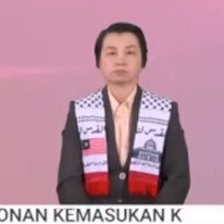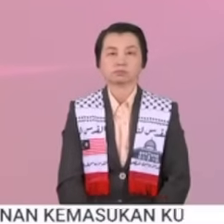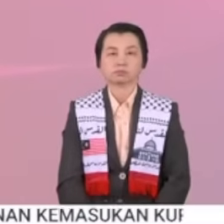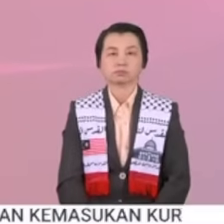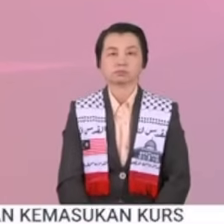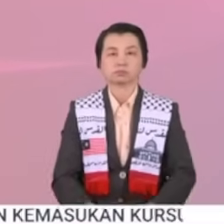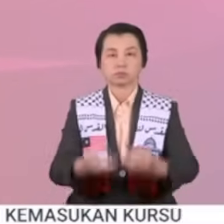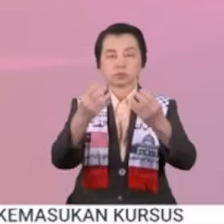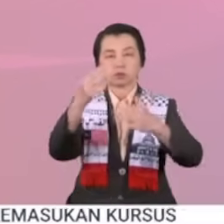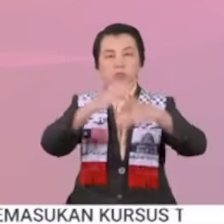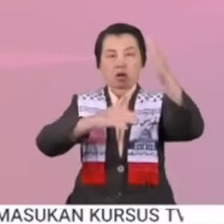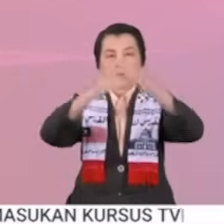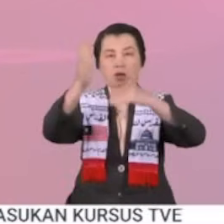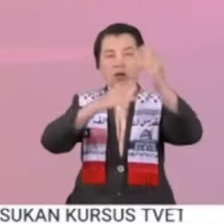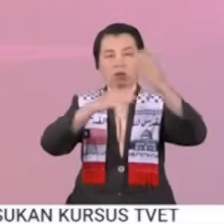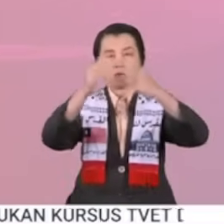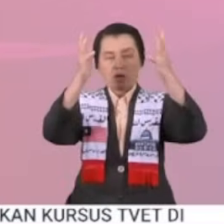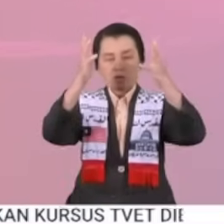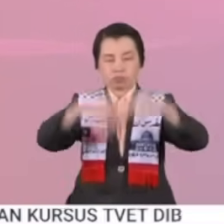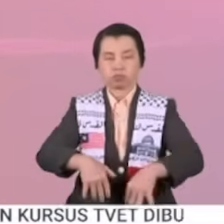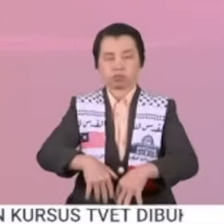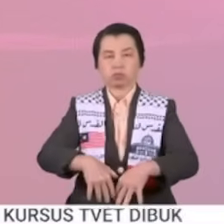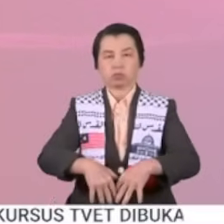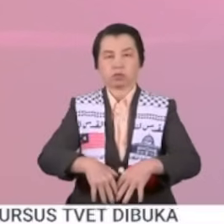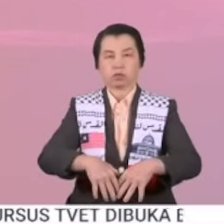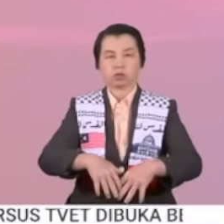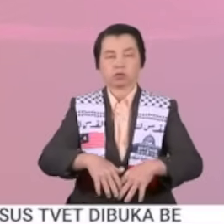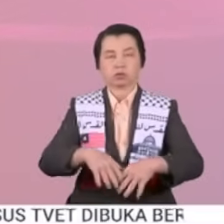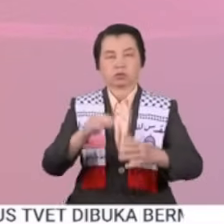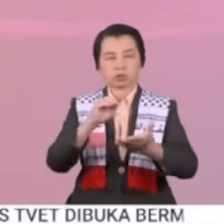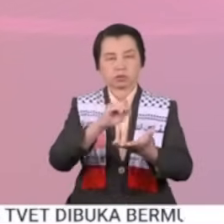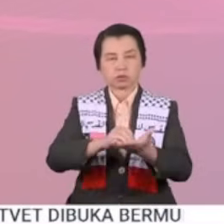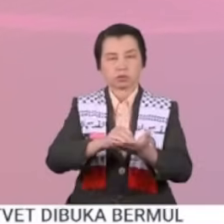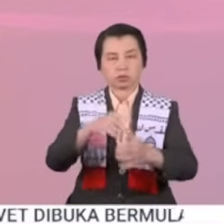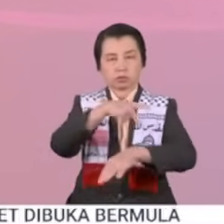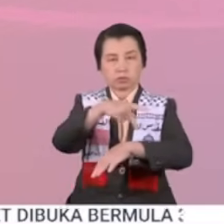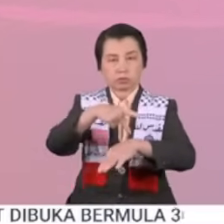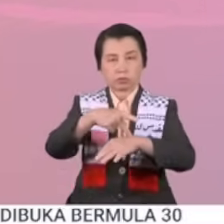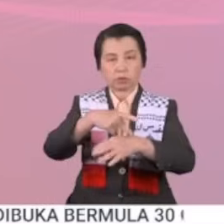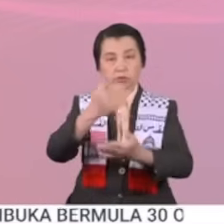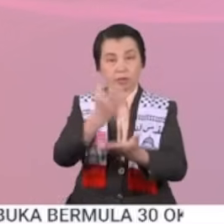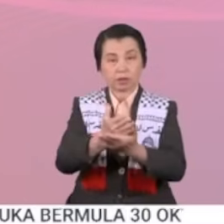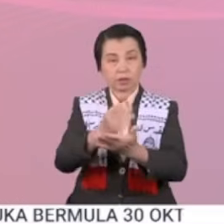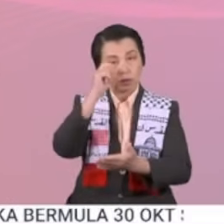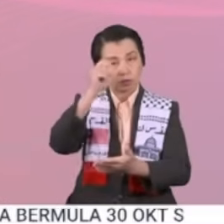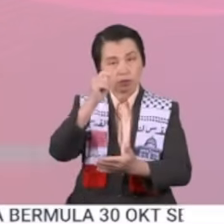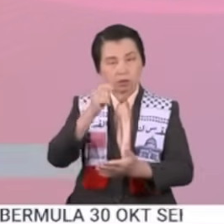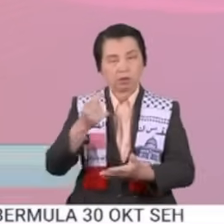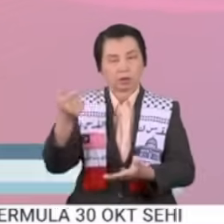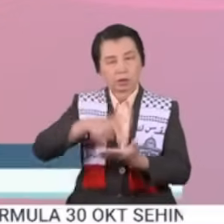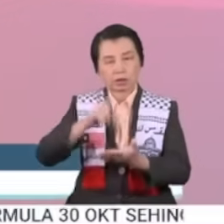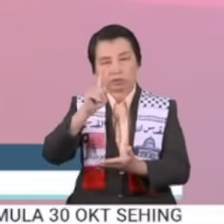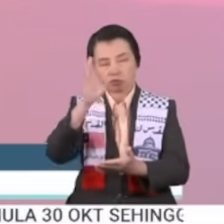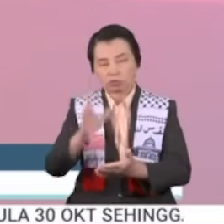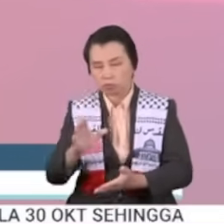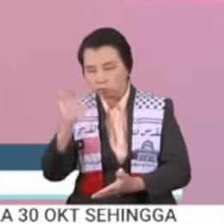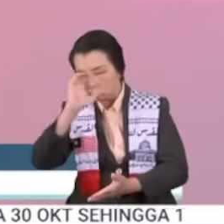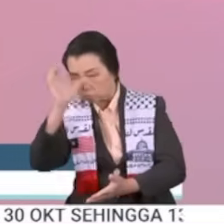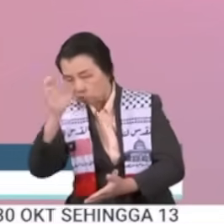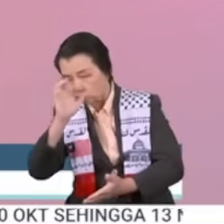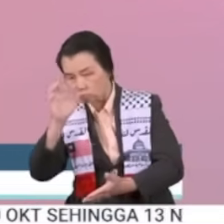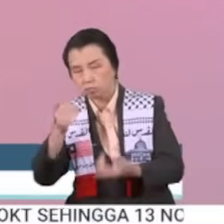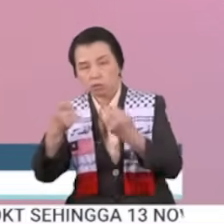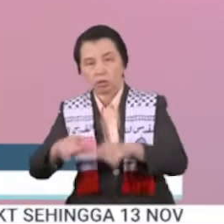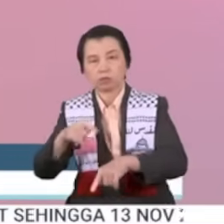susulan runtuhan bangunan dalam pembinaan di sebuah Resort dekat Pulau perhentian Terengganu usaha mengesan seorang lagi mangsa dipergiat